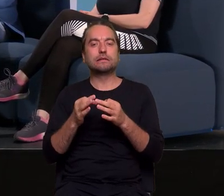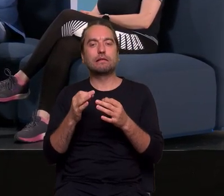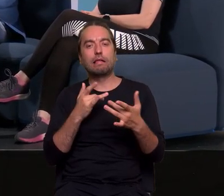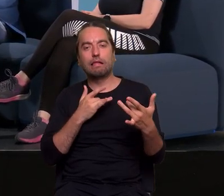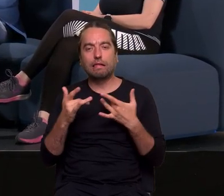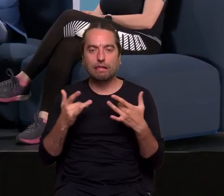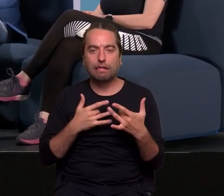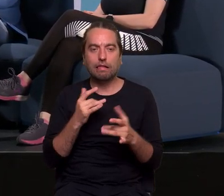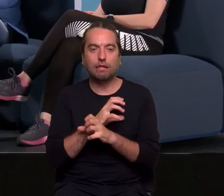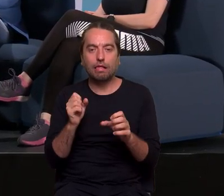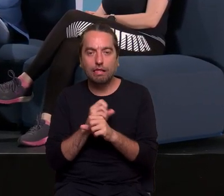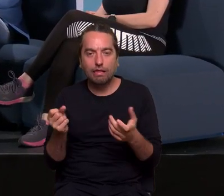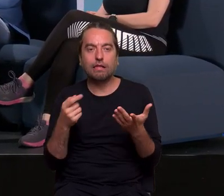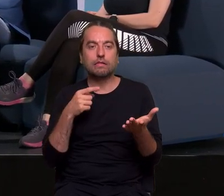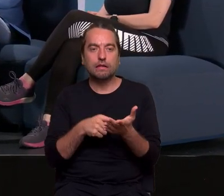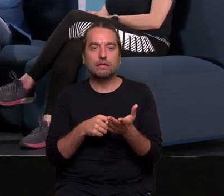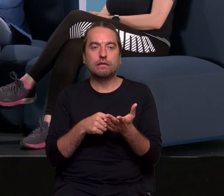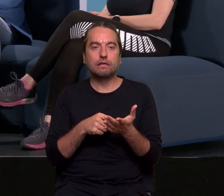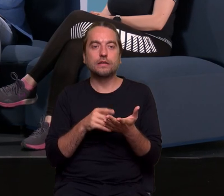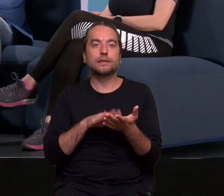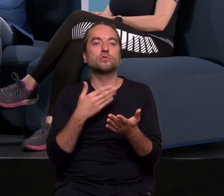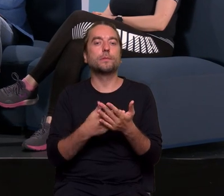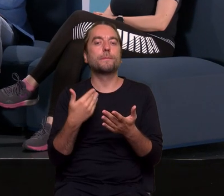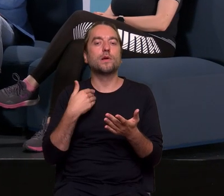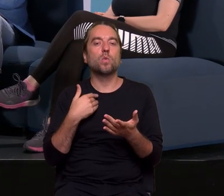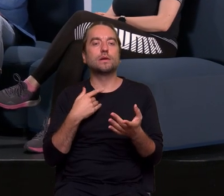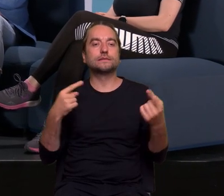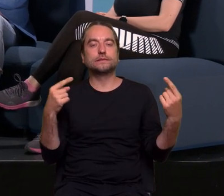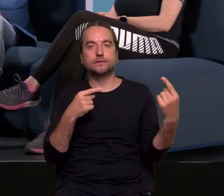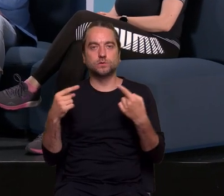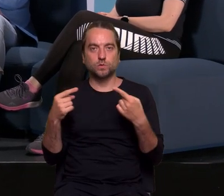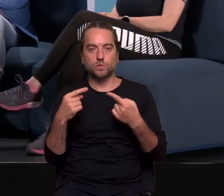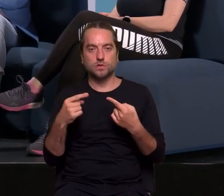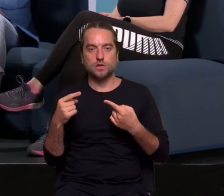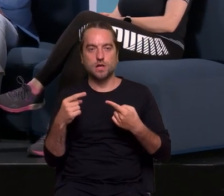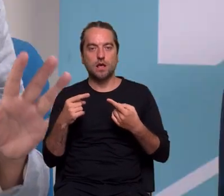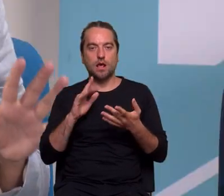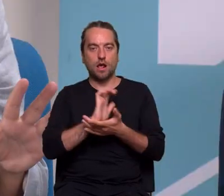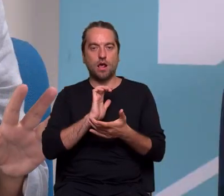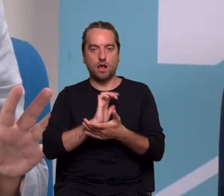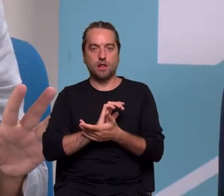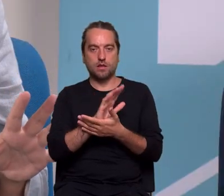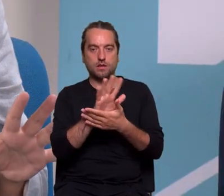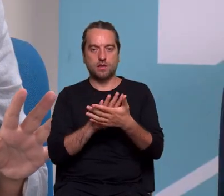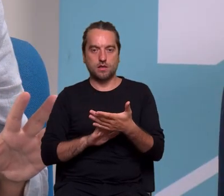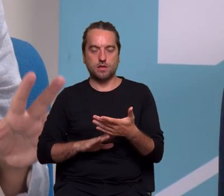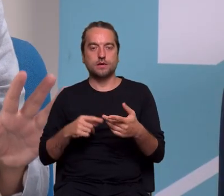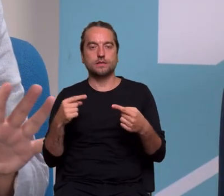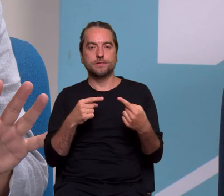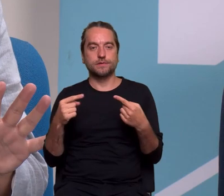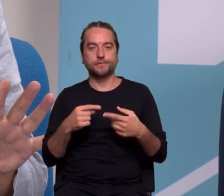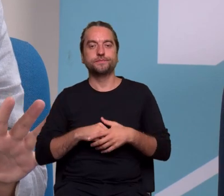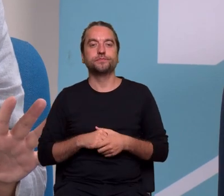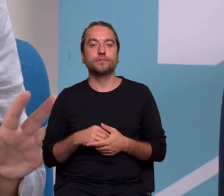chcemy jakoś upamiętniać. Pamiętam wielką dyskusję prasową, która rozgorzała po tym, jak